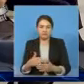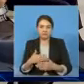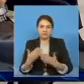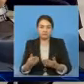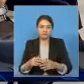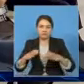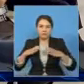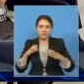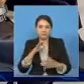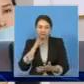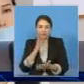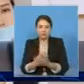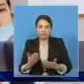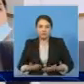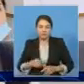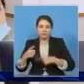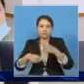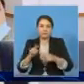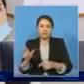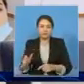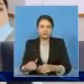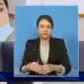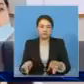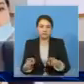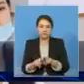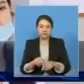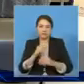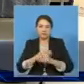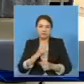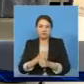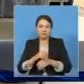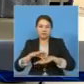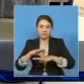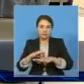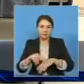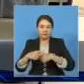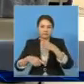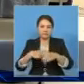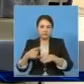свой богатый жизненный опыт будущему поколению. Подобная работа ассоциации будет продолжена и в